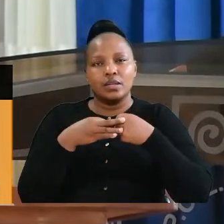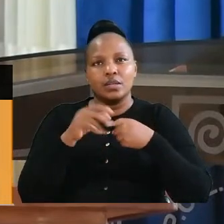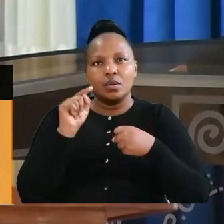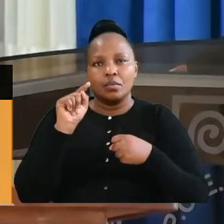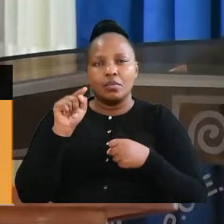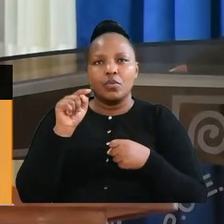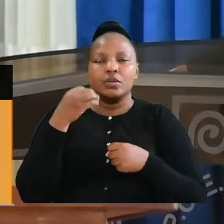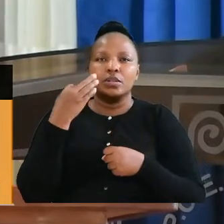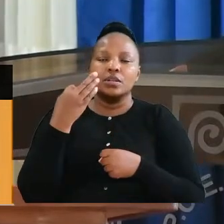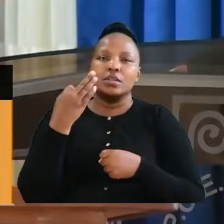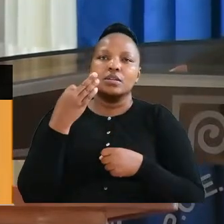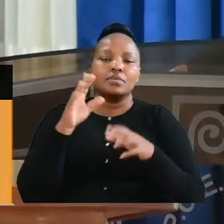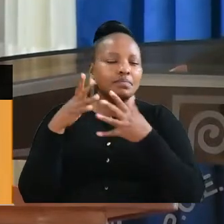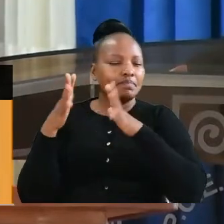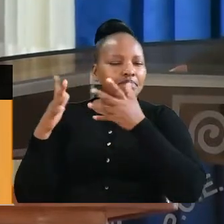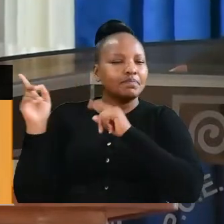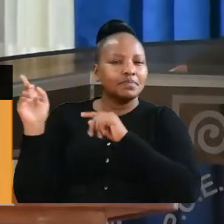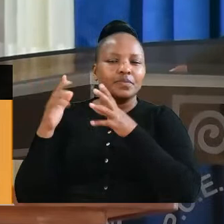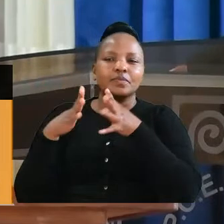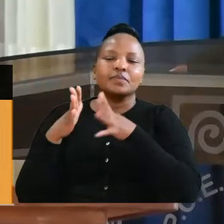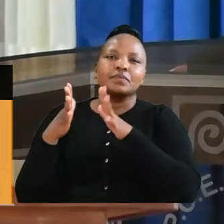328.3. Let's appreciate God.